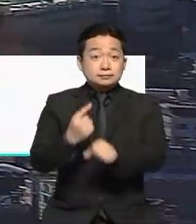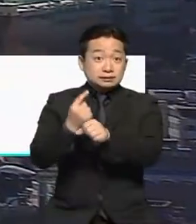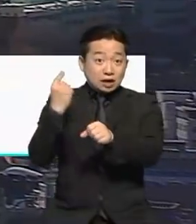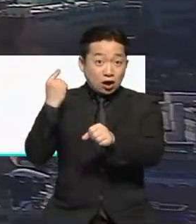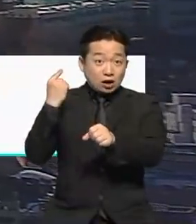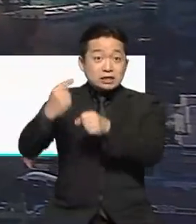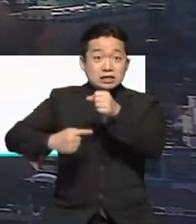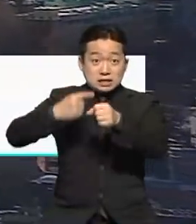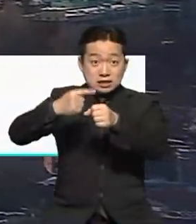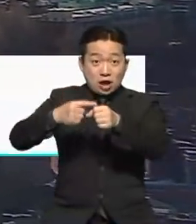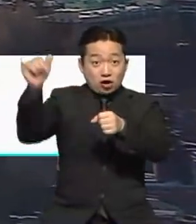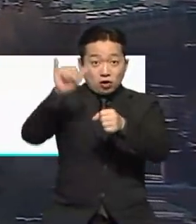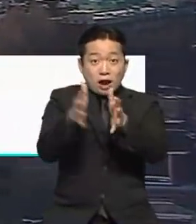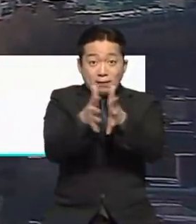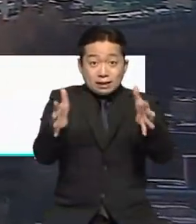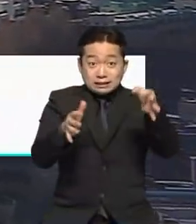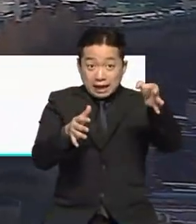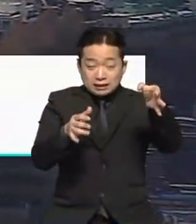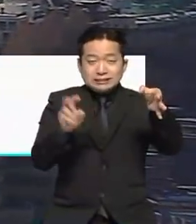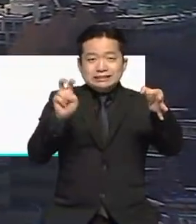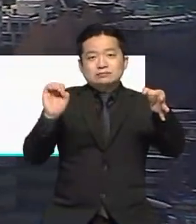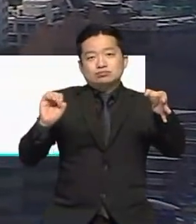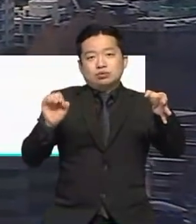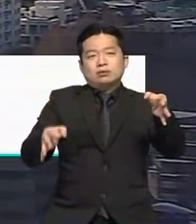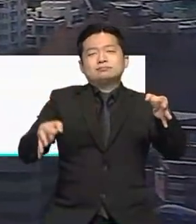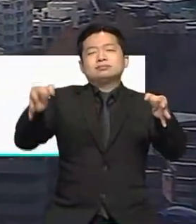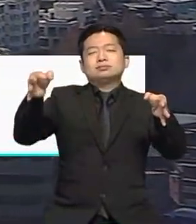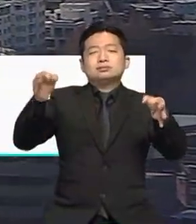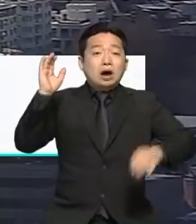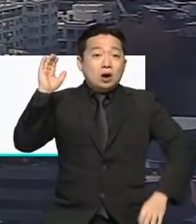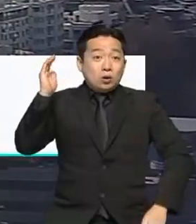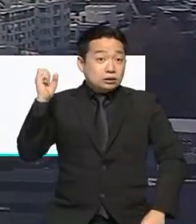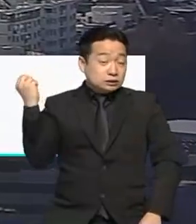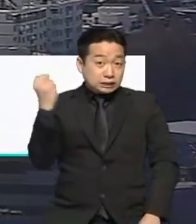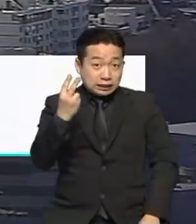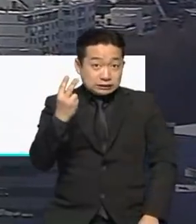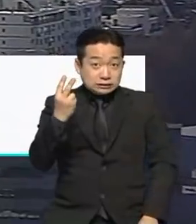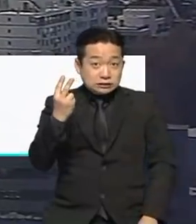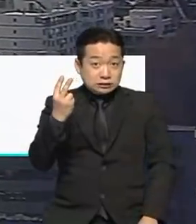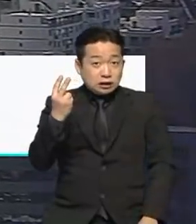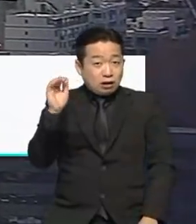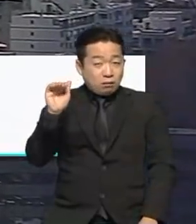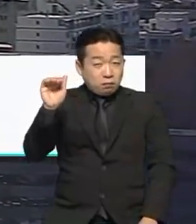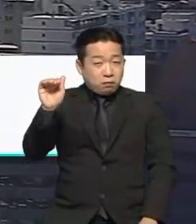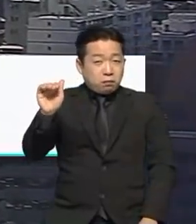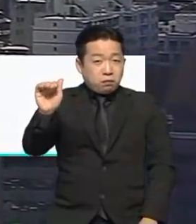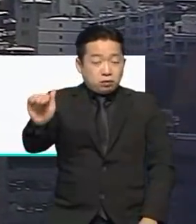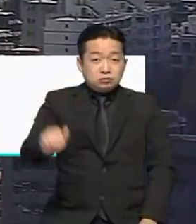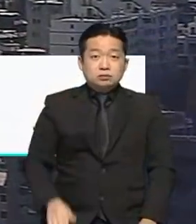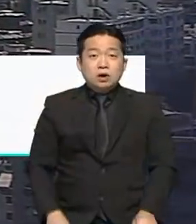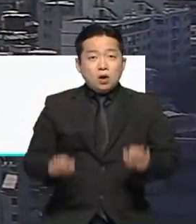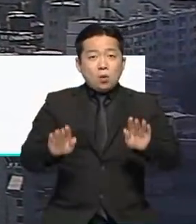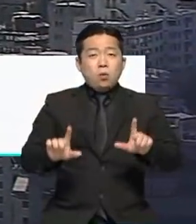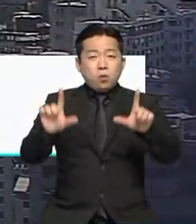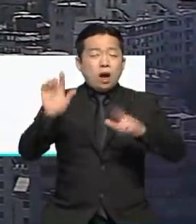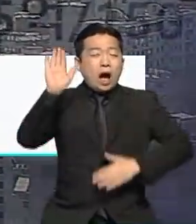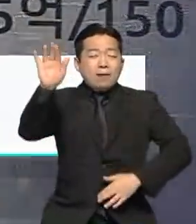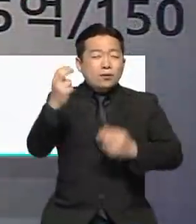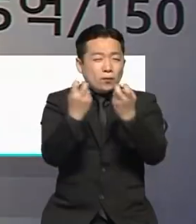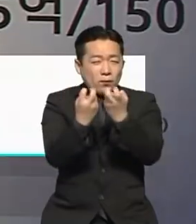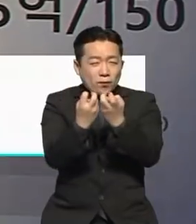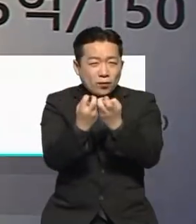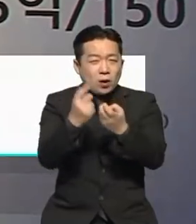지난 한 해 전국 아파트 값이 20% 넘게 올랐다가 최근에는 또 이런 흐름이 꺾이면서 올해는 또 어떻게